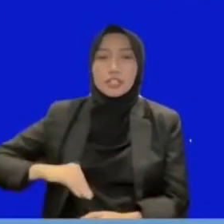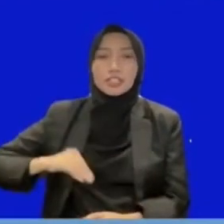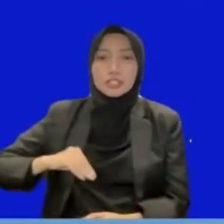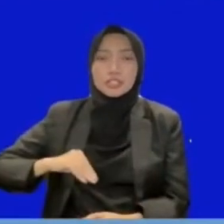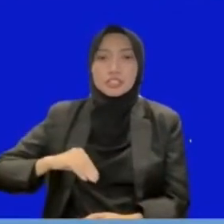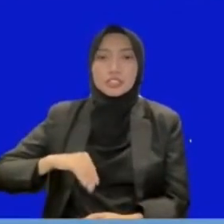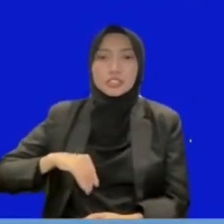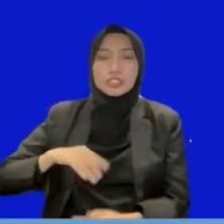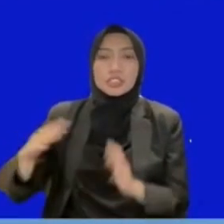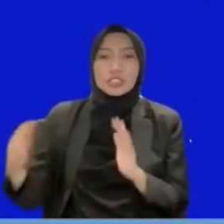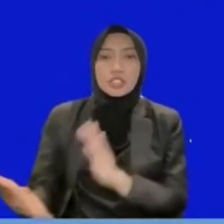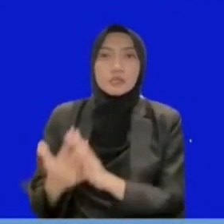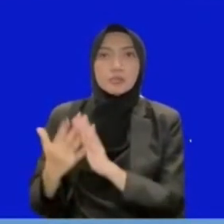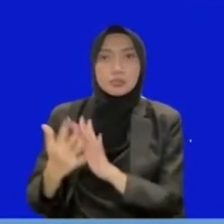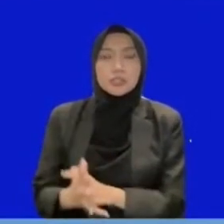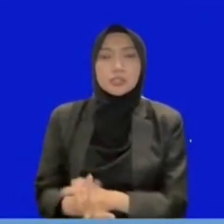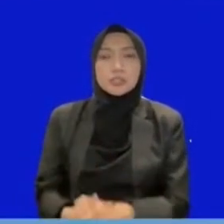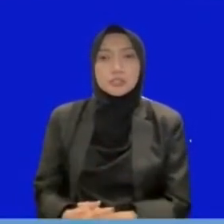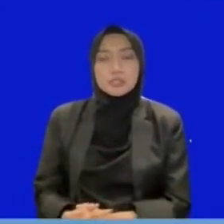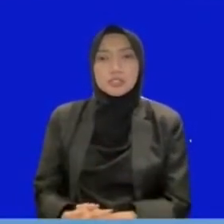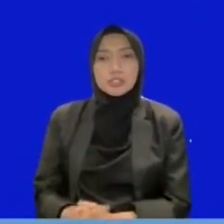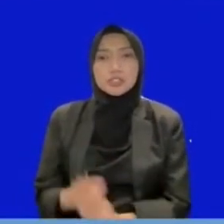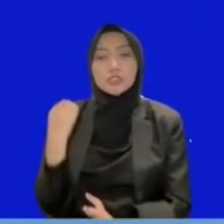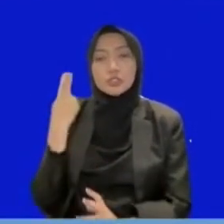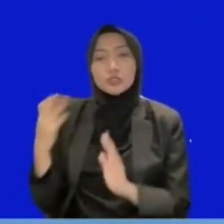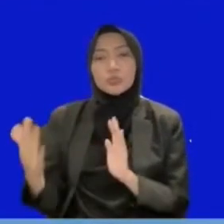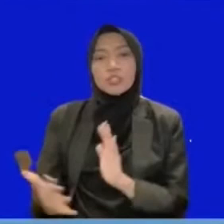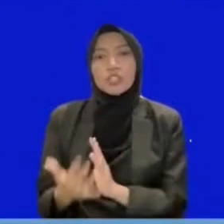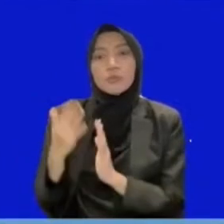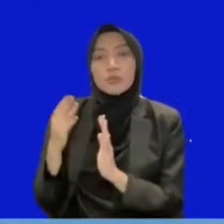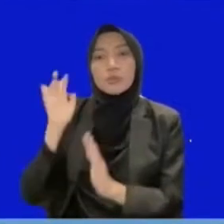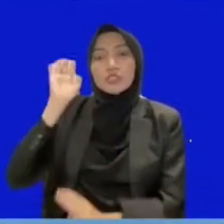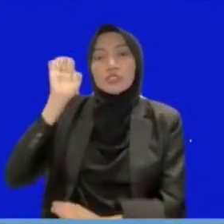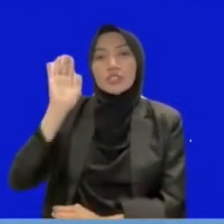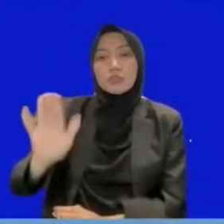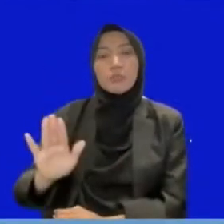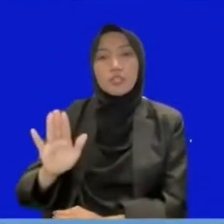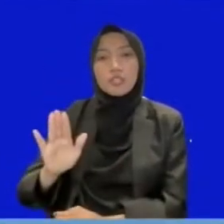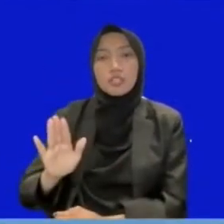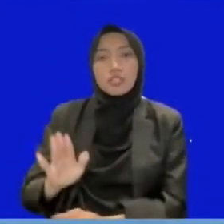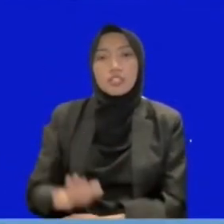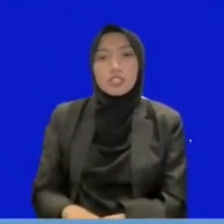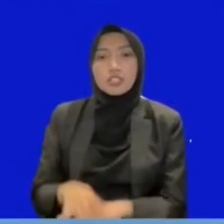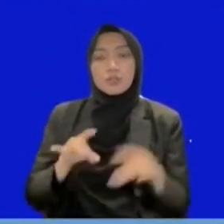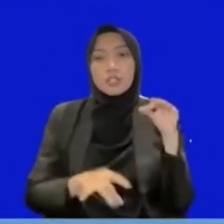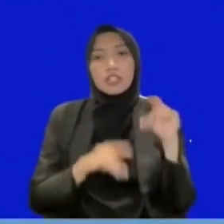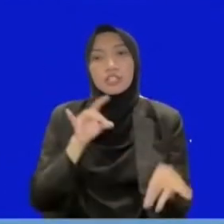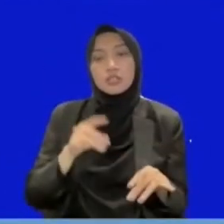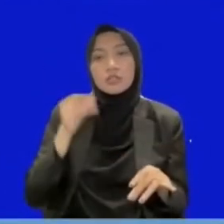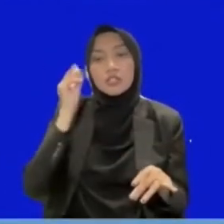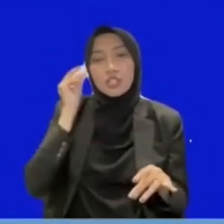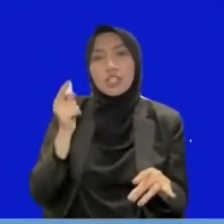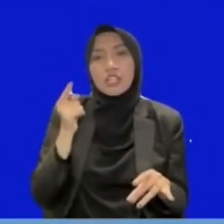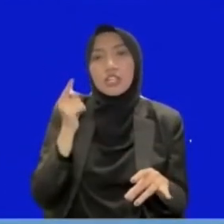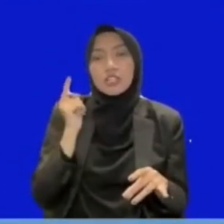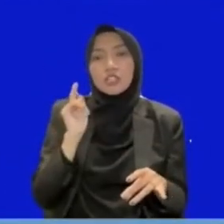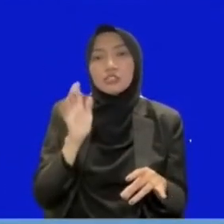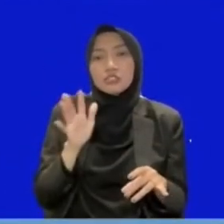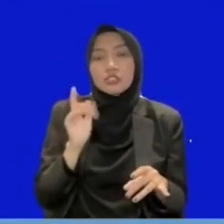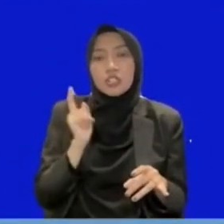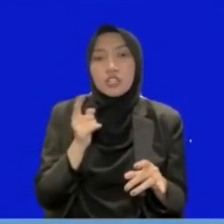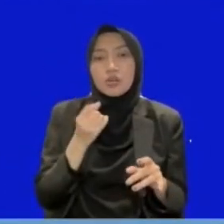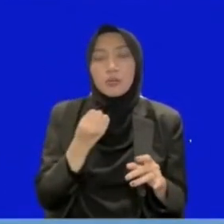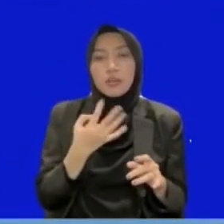kita hadapi. Jadi untuk menghadapi masa depan kita coba di dalam manajemen plan kita sudah mengidentifikasi ada